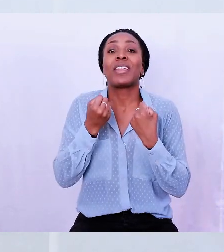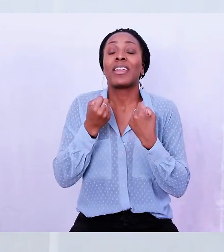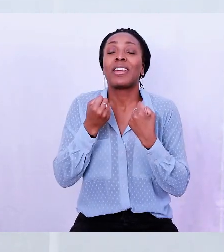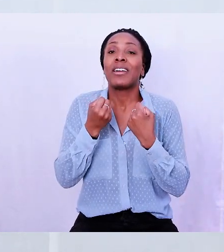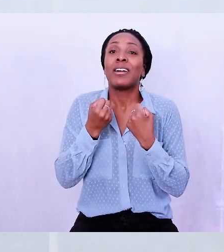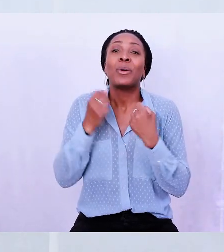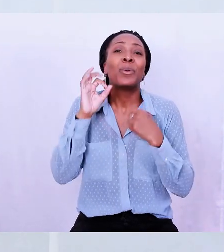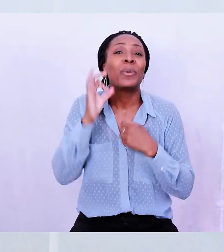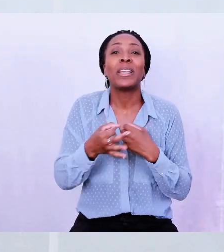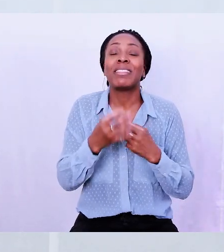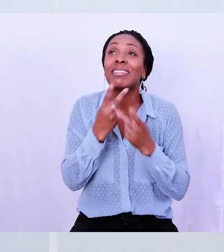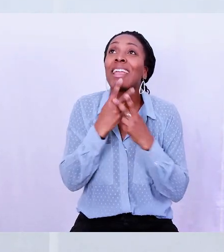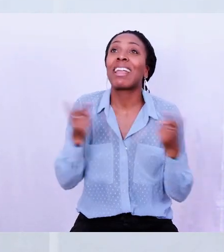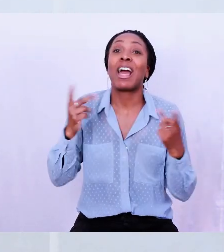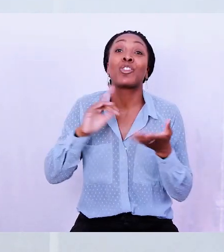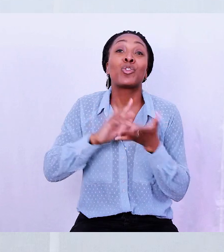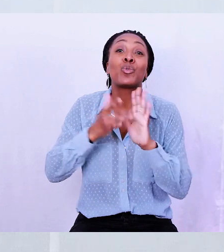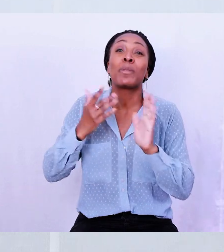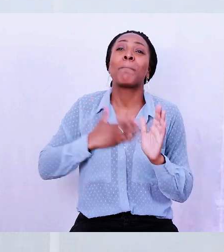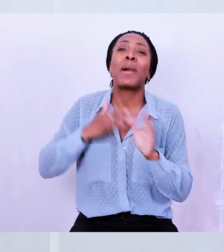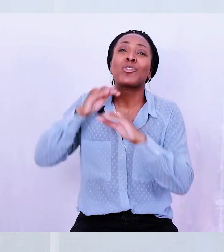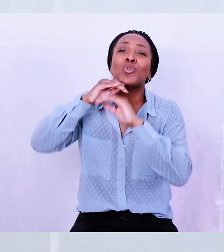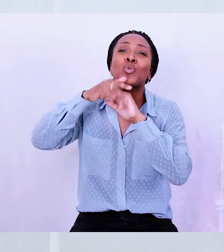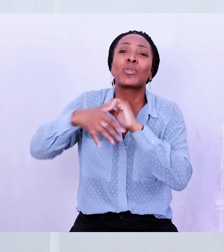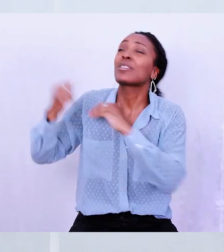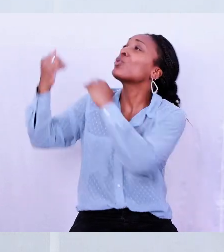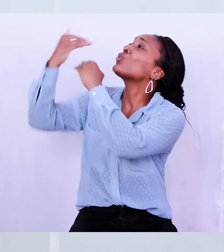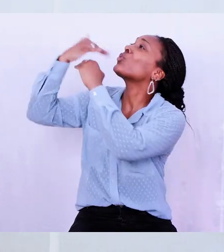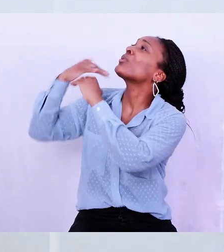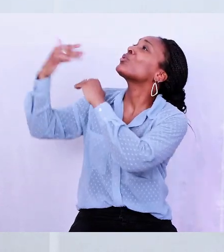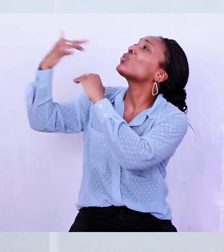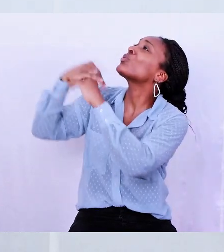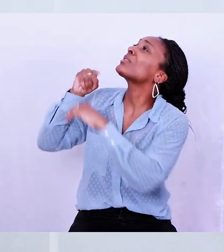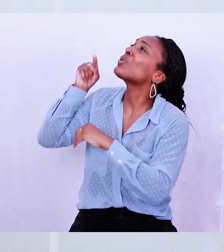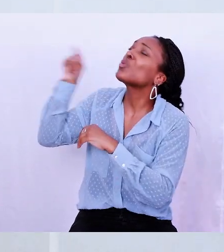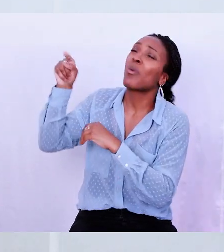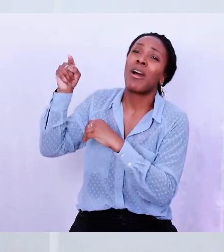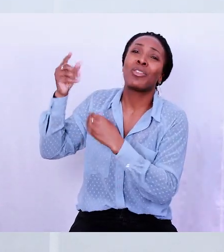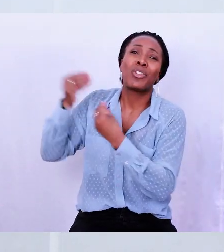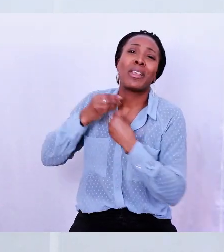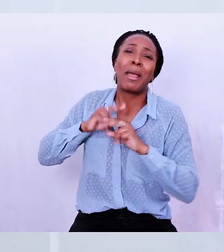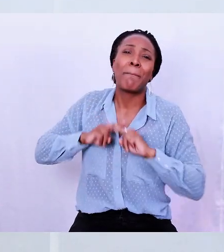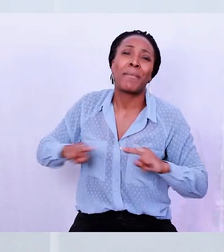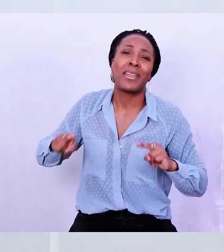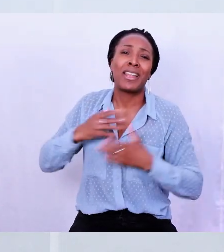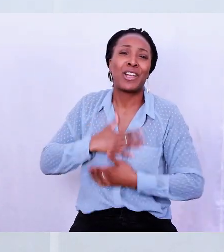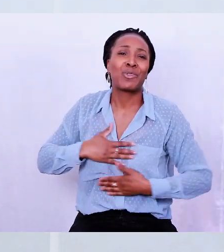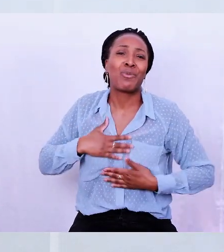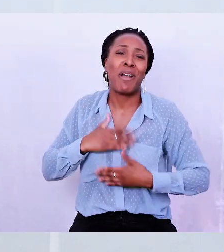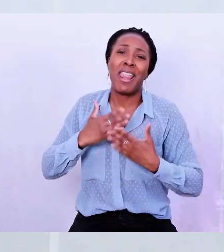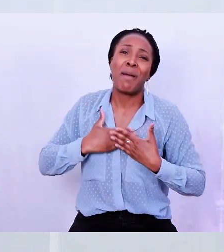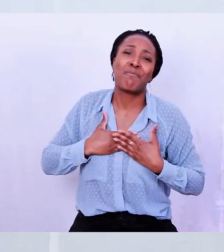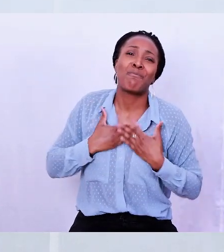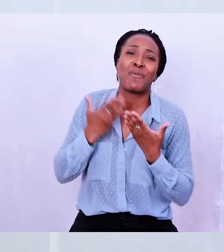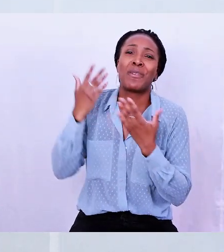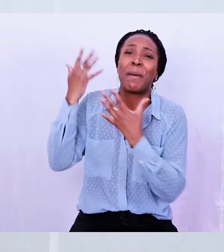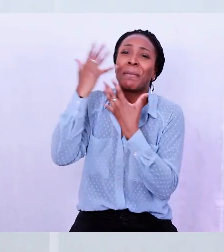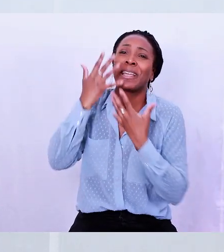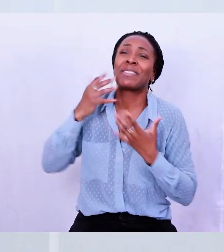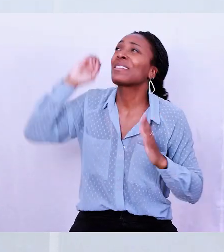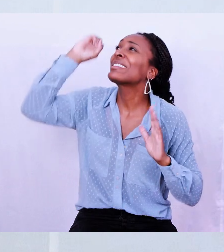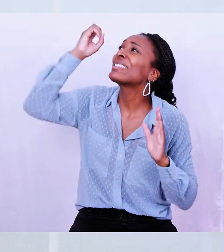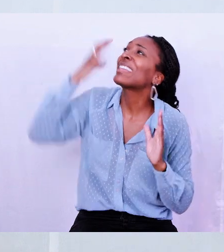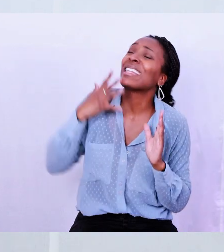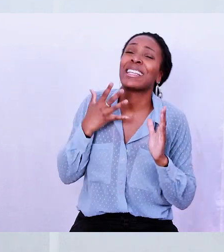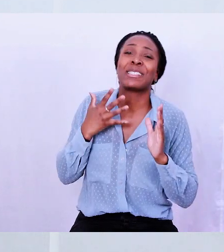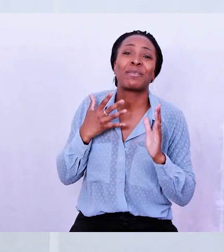aujourd'hui, toutes nos sources sont en toi. Merci, Seigneur, parce que nous avons la paix, la joie, l'amour, la présence du